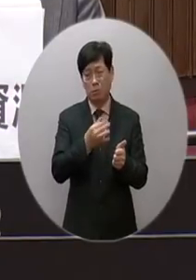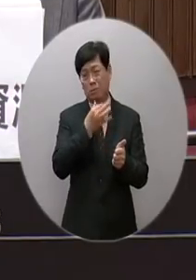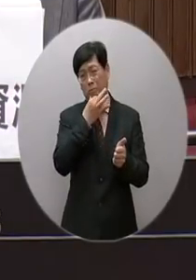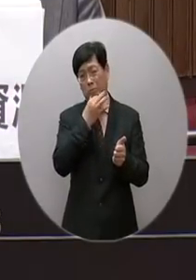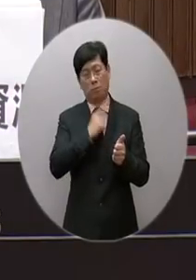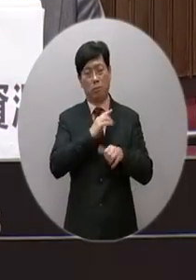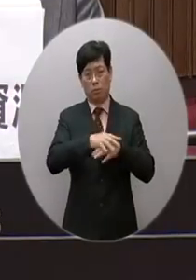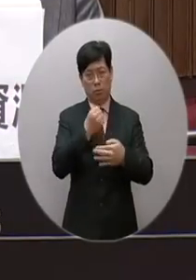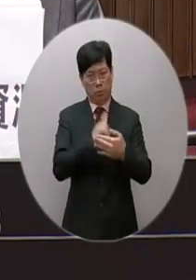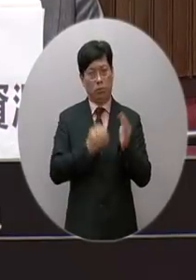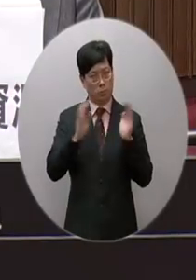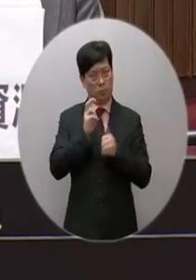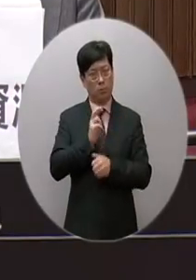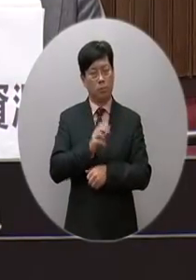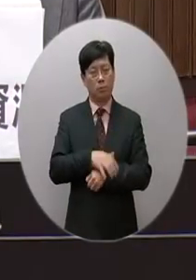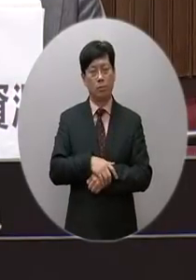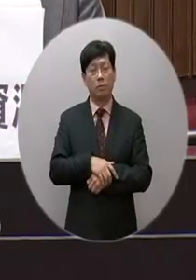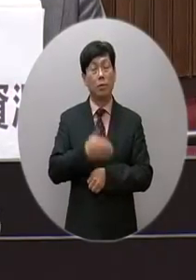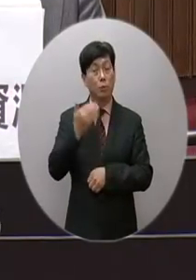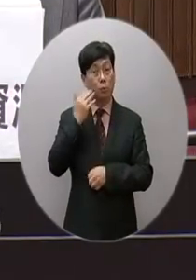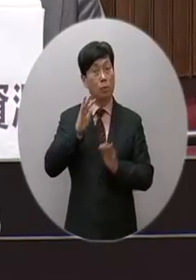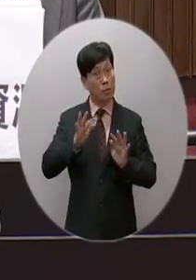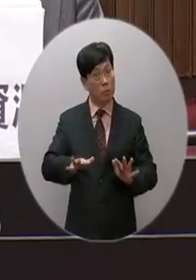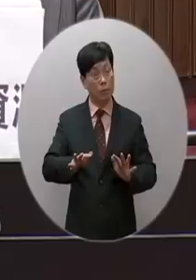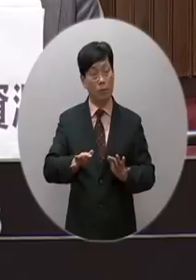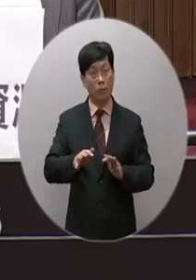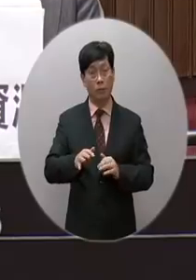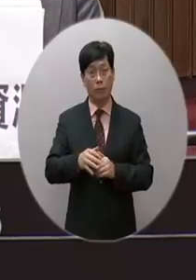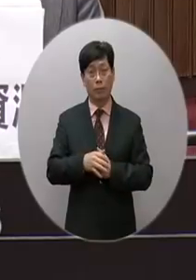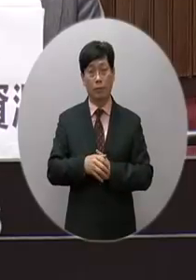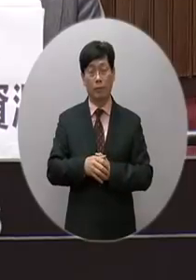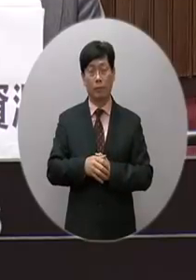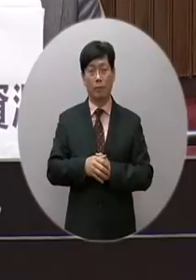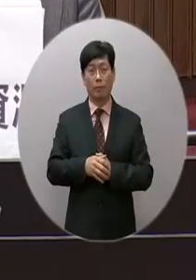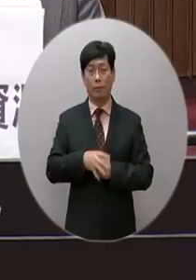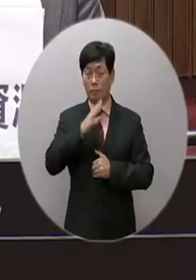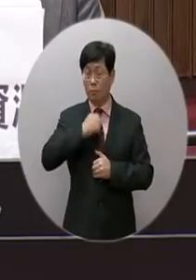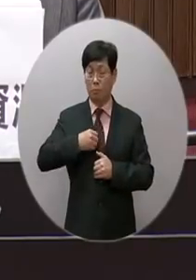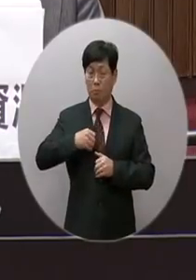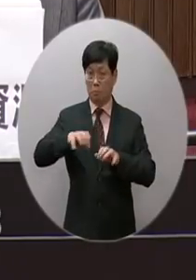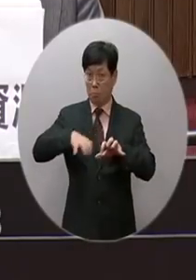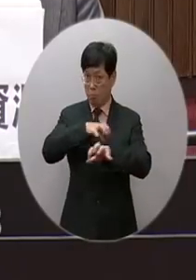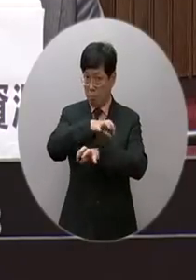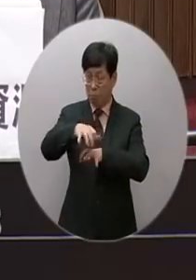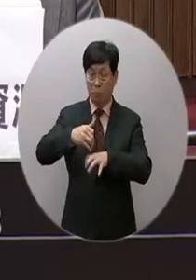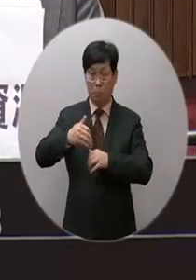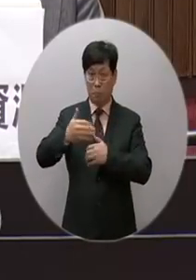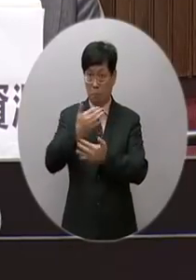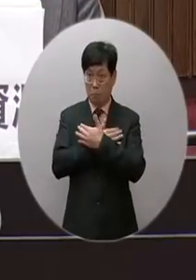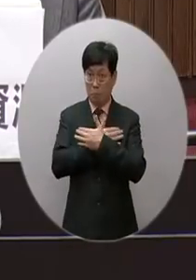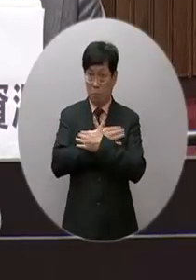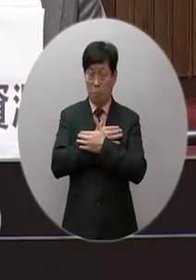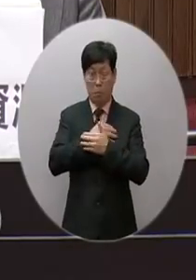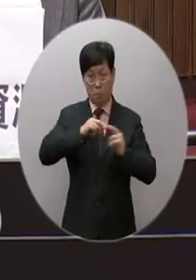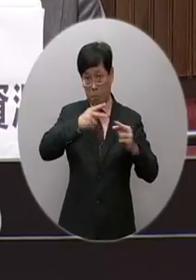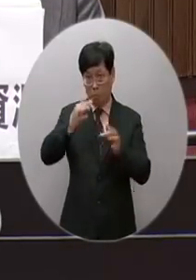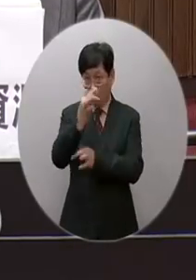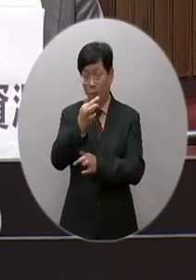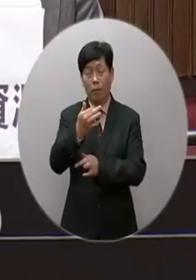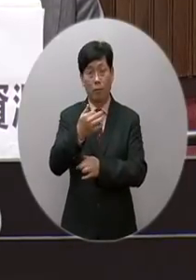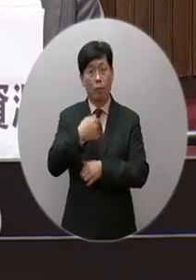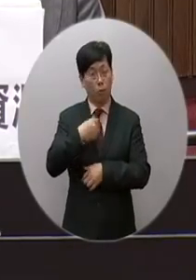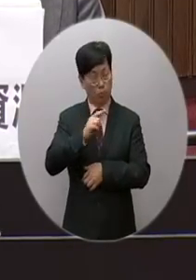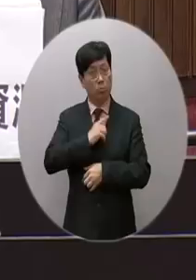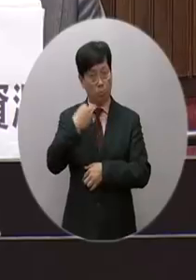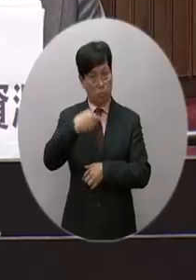自己会留在家里面照顾小孩。那如果今天你把这个整个托育环境能够做好的话，其实她再回到职